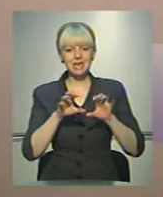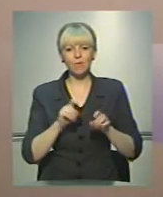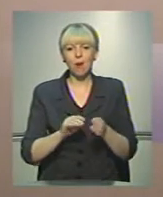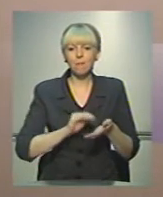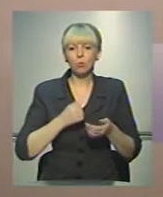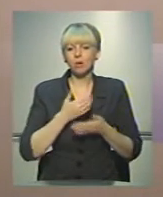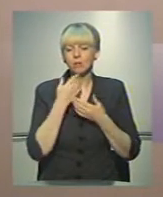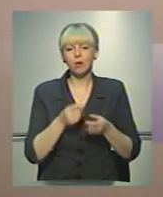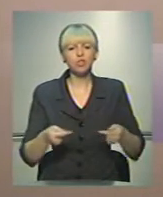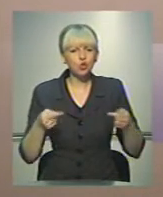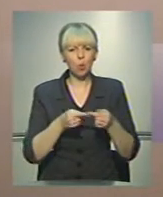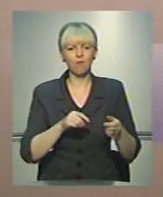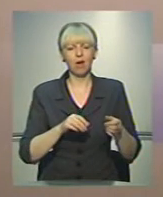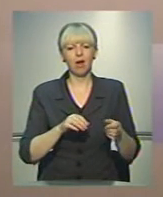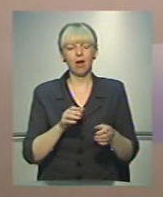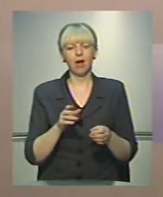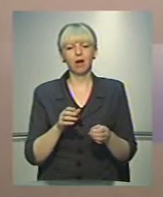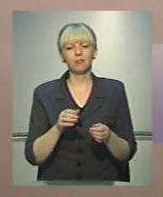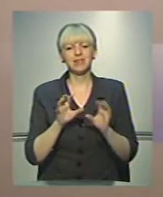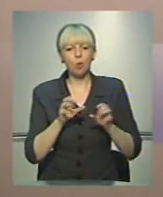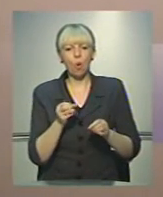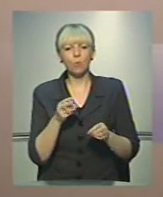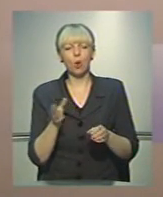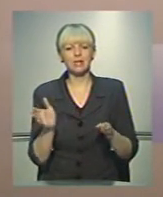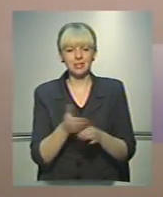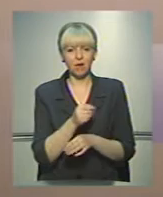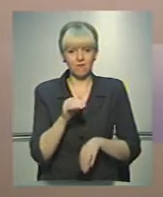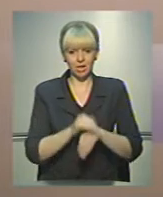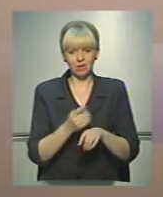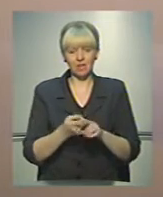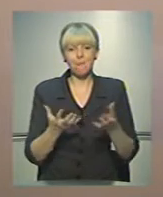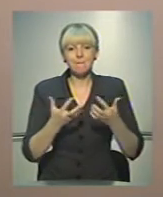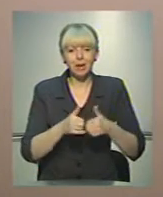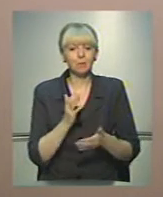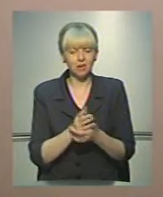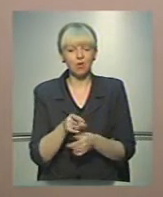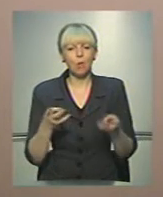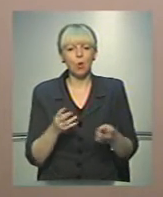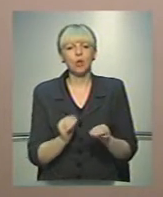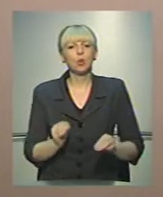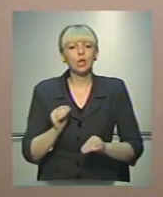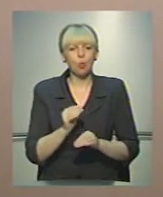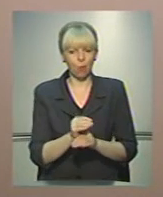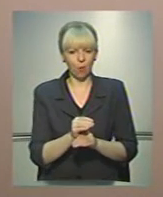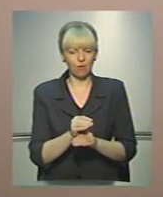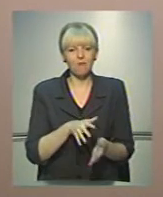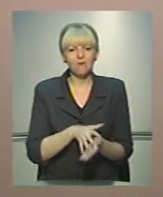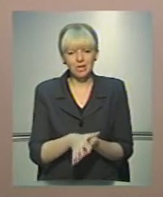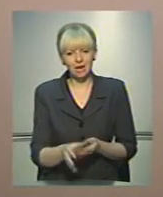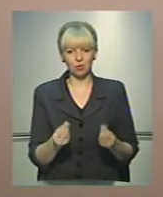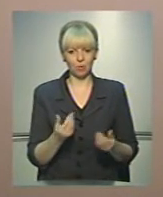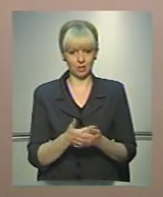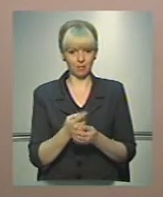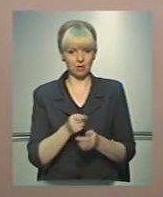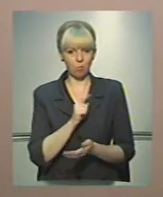що в нас немає такого чіткого механізму на знесення. Він, фактично цей механізм є, але він потребує додаткових витрат коштів.